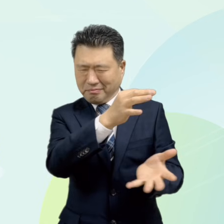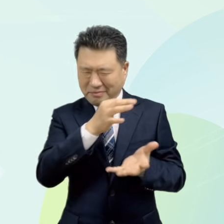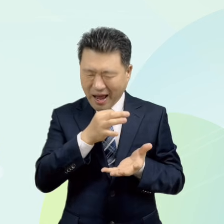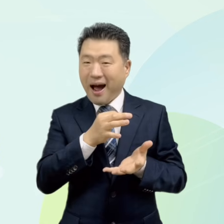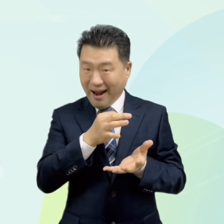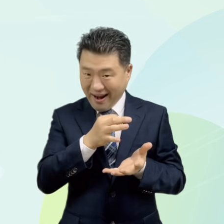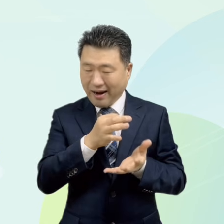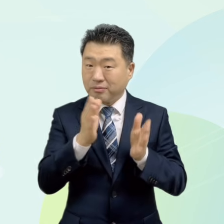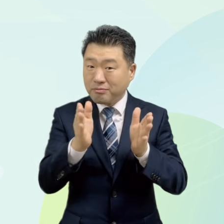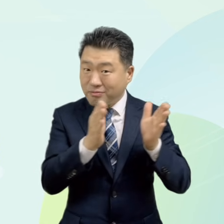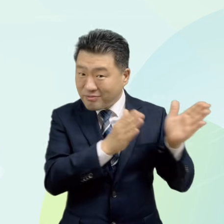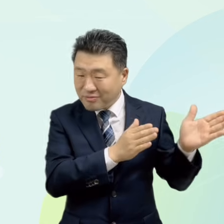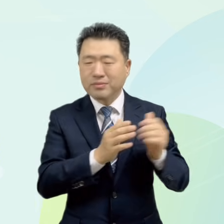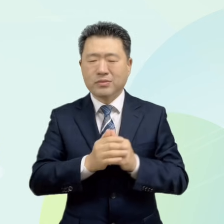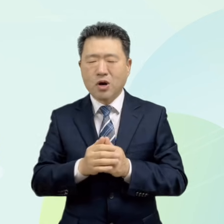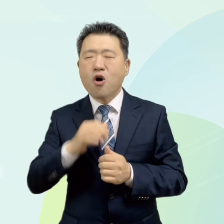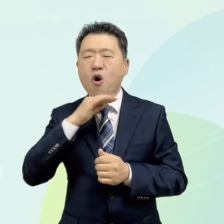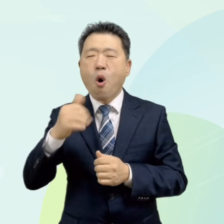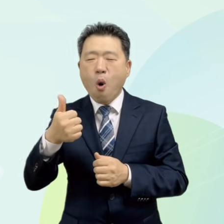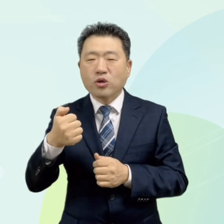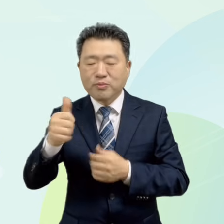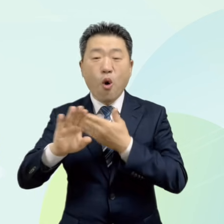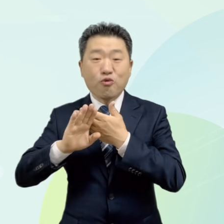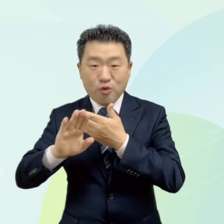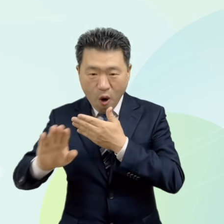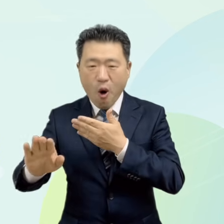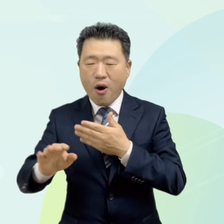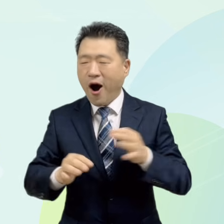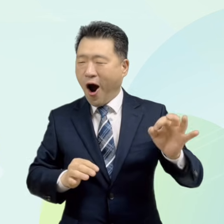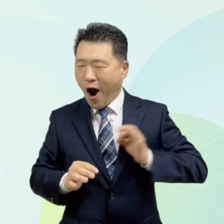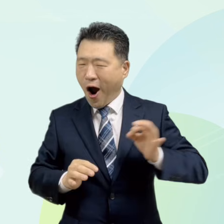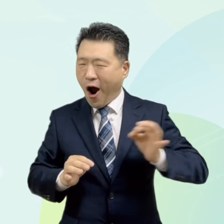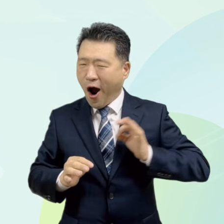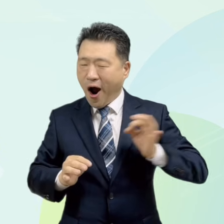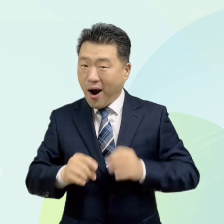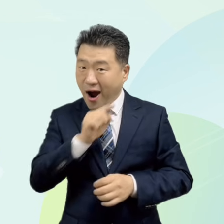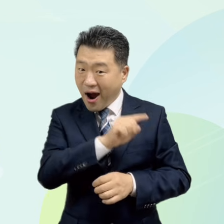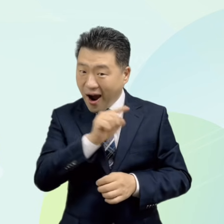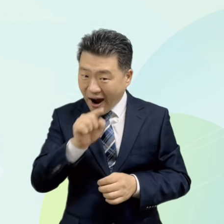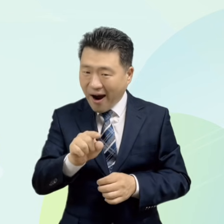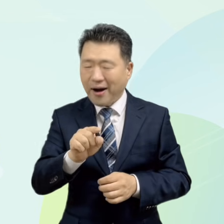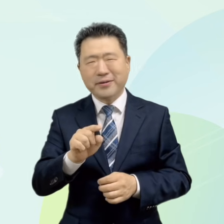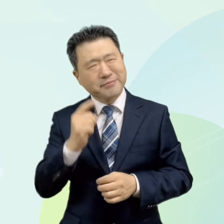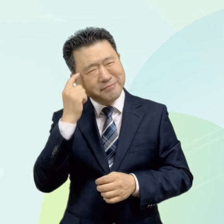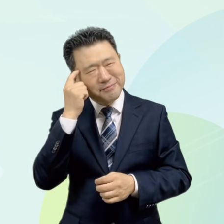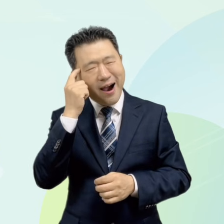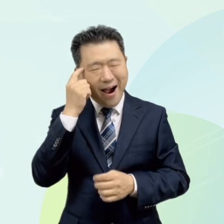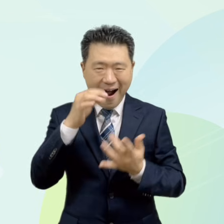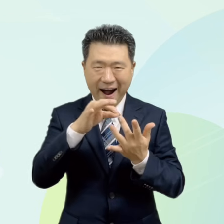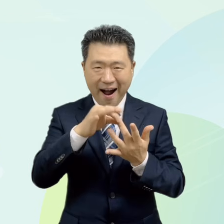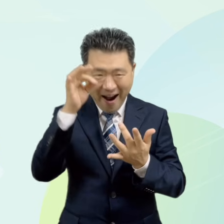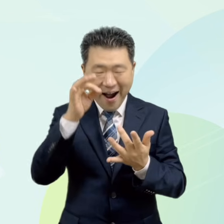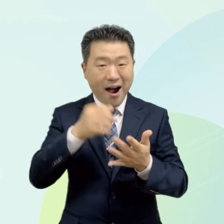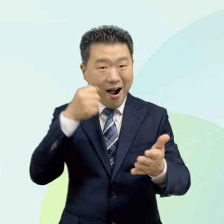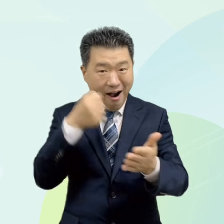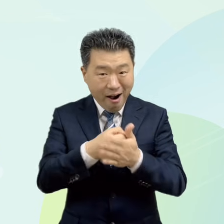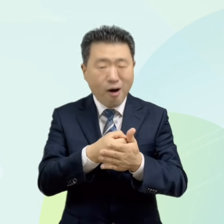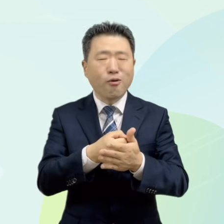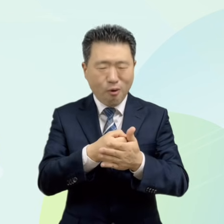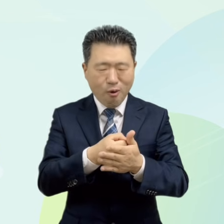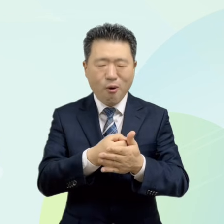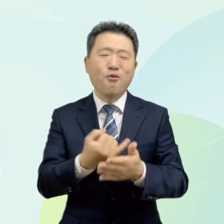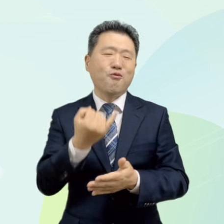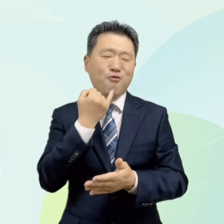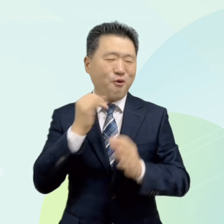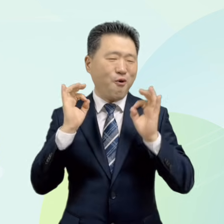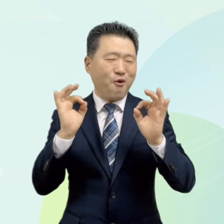번에 수령할지 아니면 55세 이후에 연금으로 수령할지를 근로자가 한 번 더 선택할 수